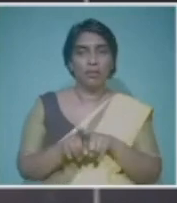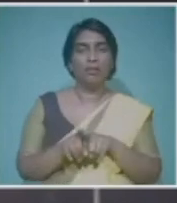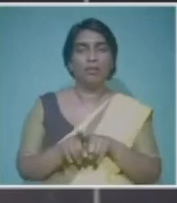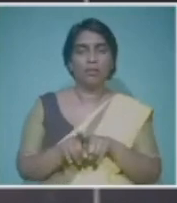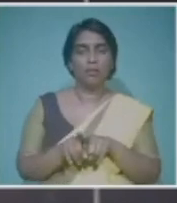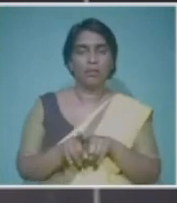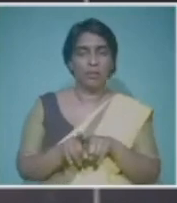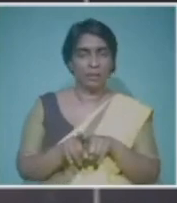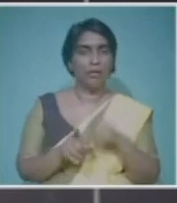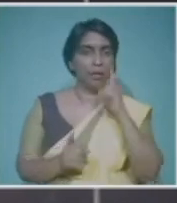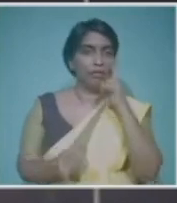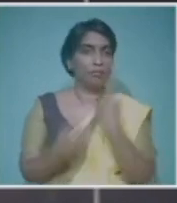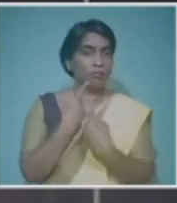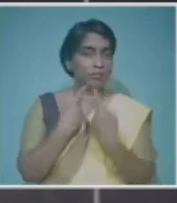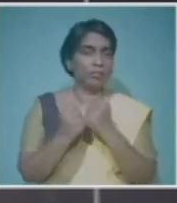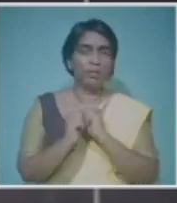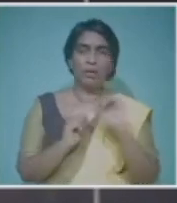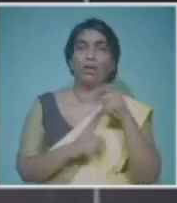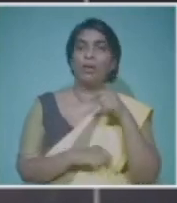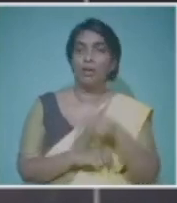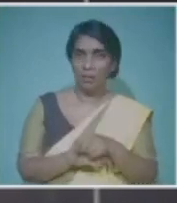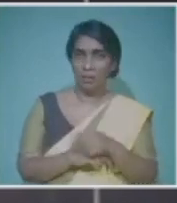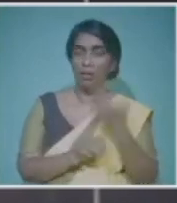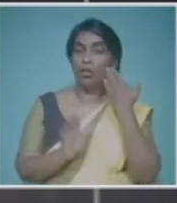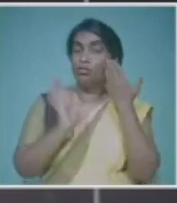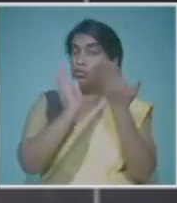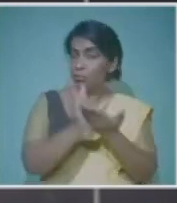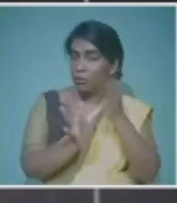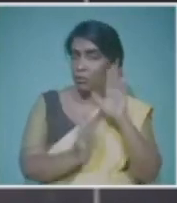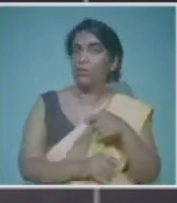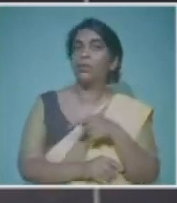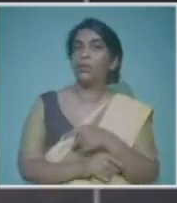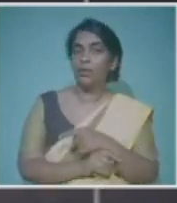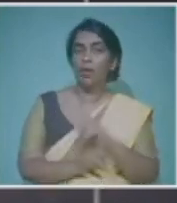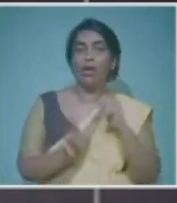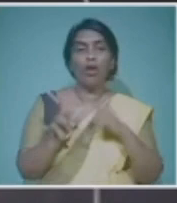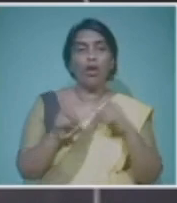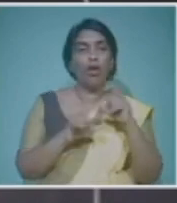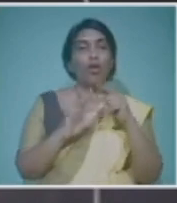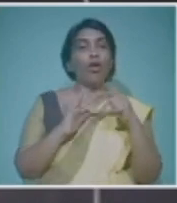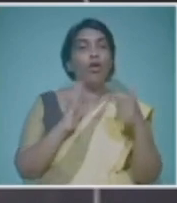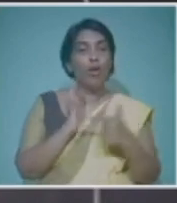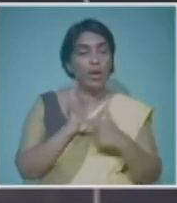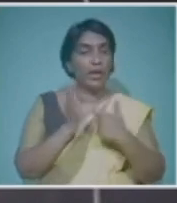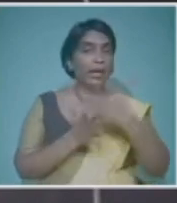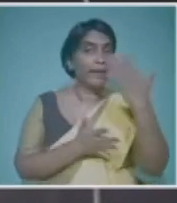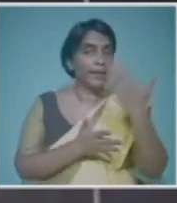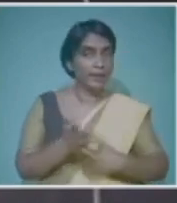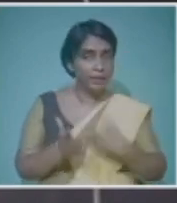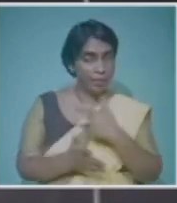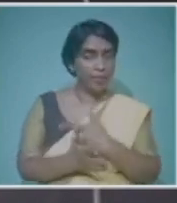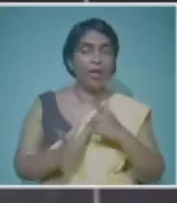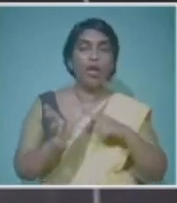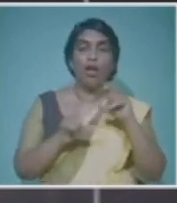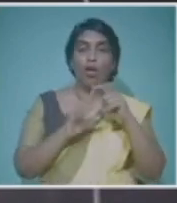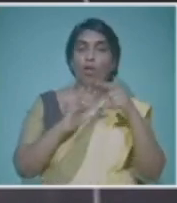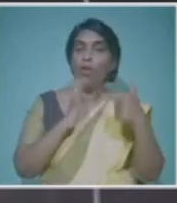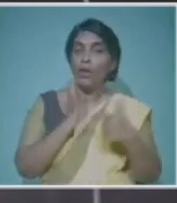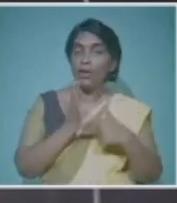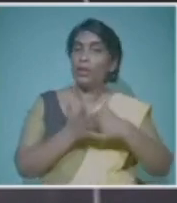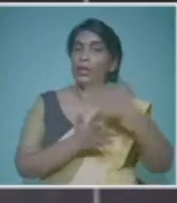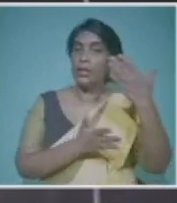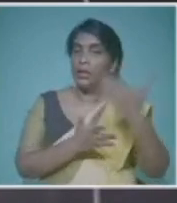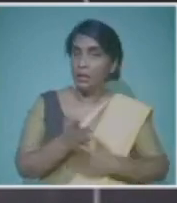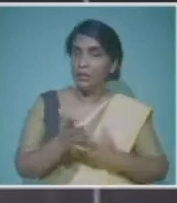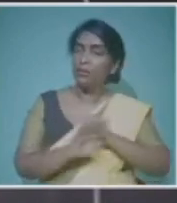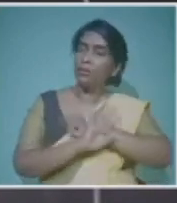කිසිම විමර්ශනයක් කරේ නැත්තේ. මේ අපි ඉදිරිපත් කරන්නේ විගණකාධිපතිවරයාගේ වාර්තාව. විගණකාධිපතිවරයාගේ